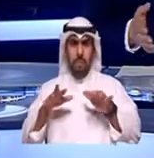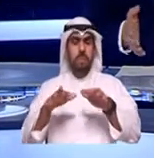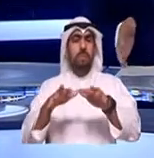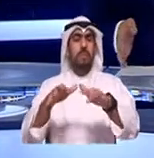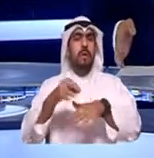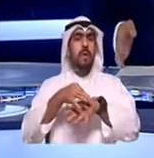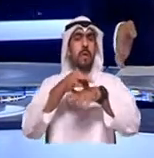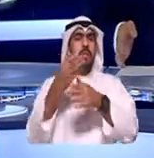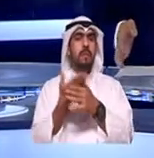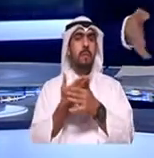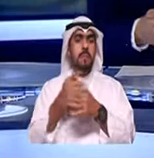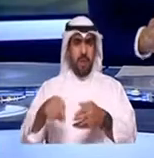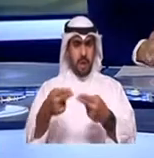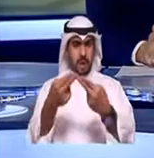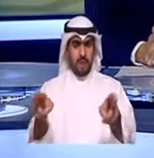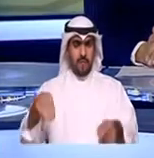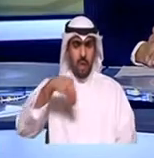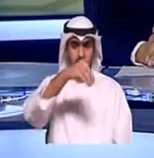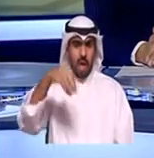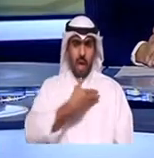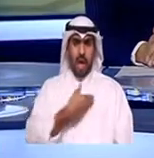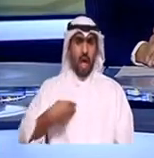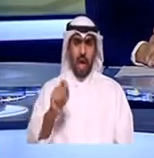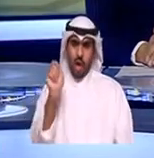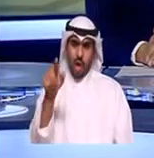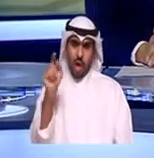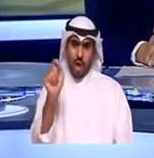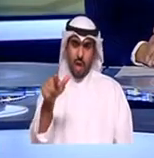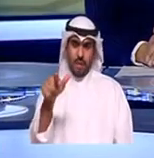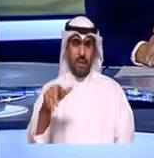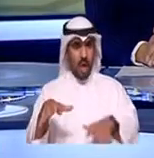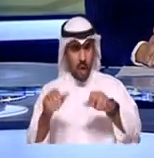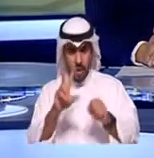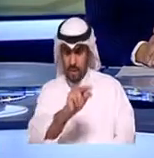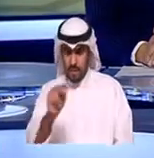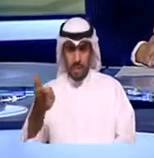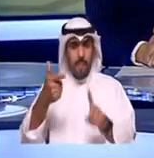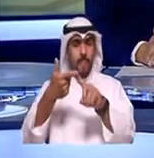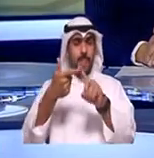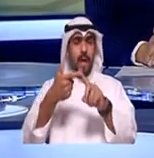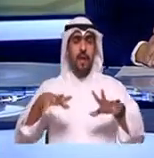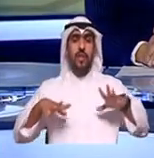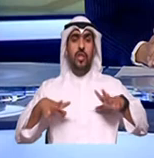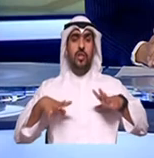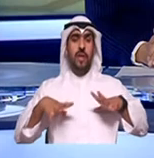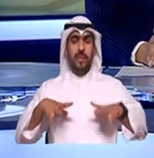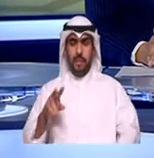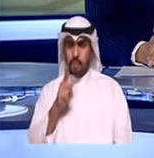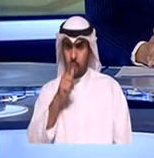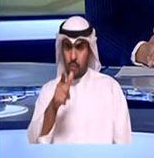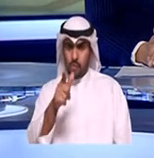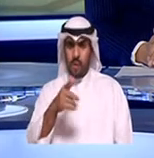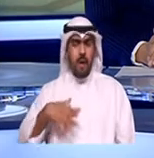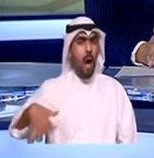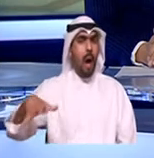مع بدء موسم الحج والعودة من الإجازات. إدارة العمليات بالمطار رفعت درجة الاستعداد من خلال تشكيل فرق إسناد